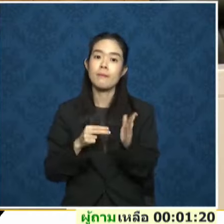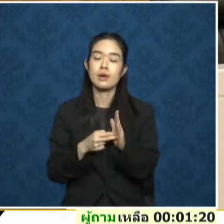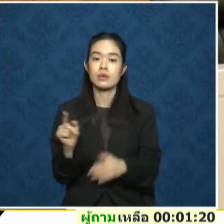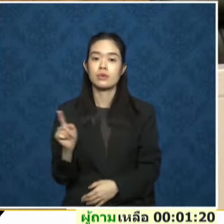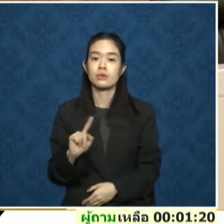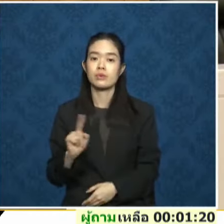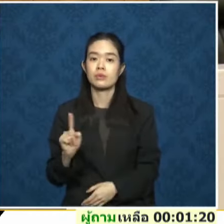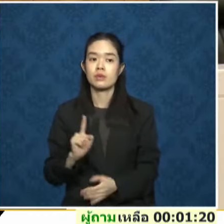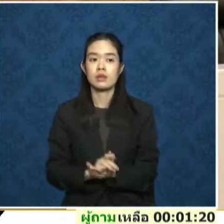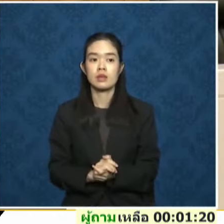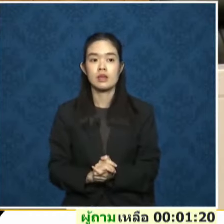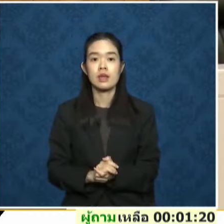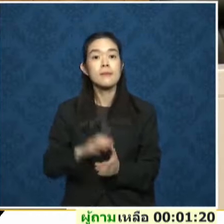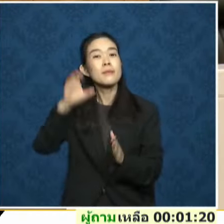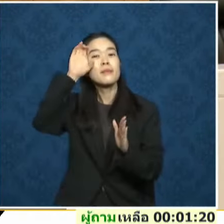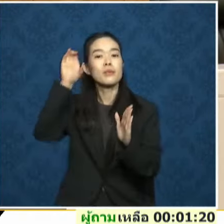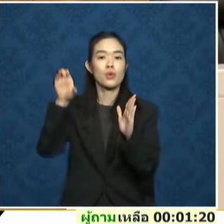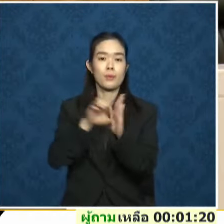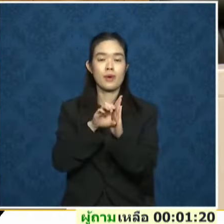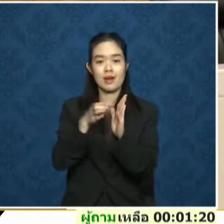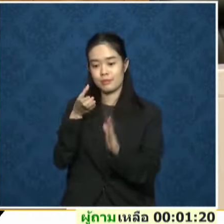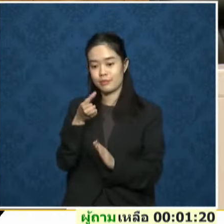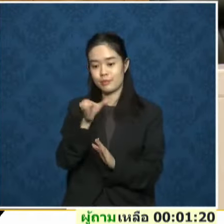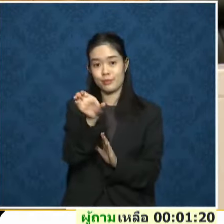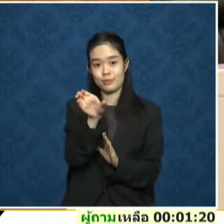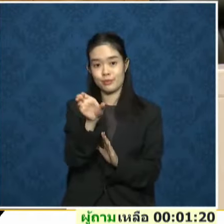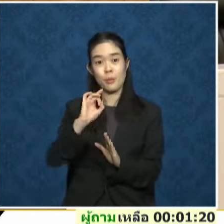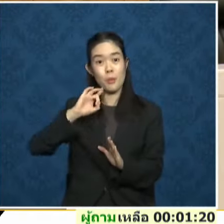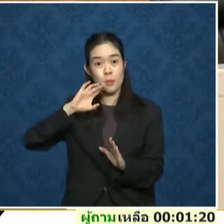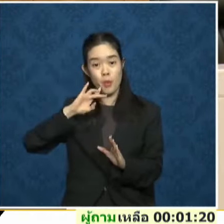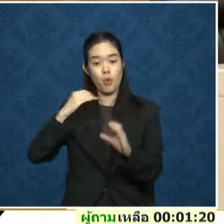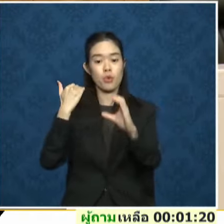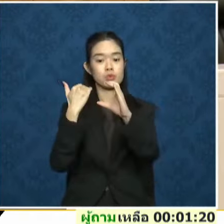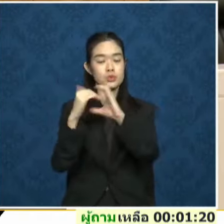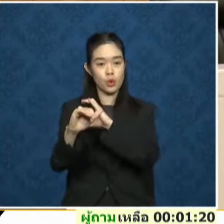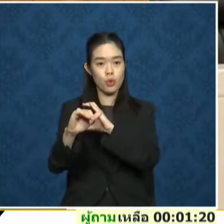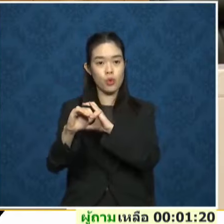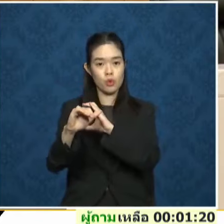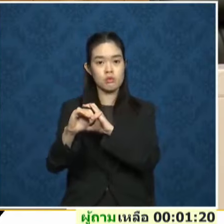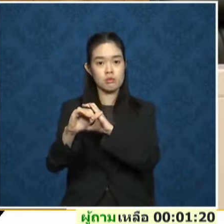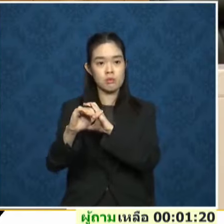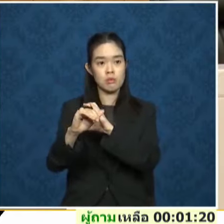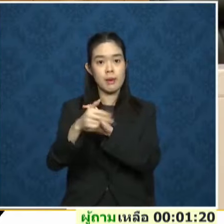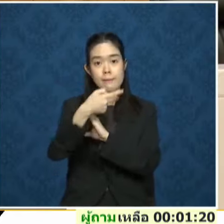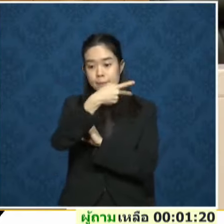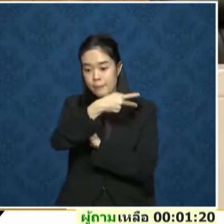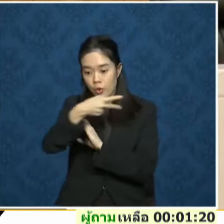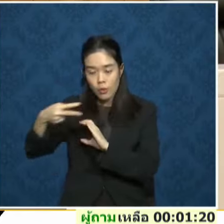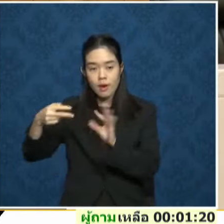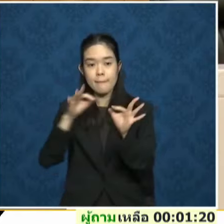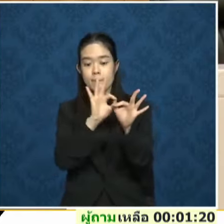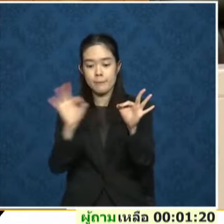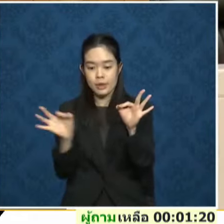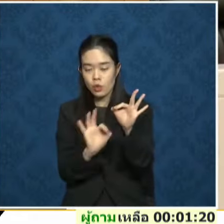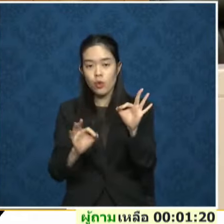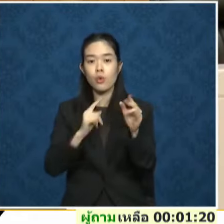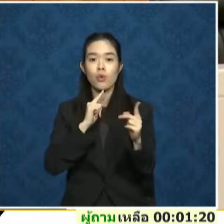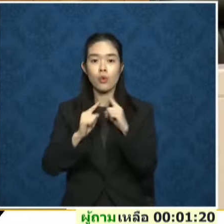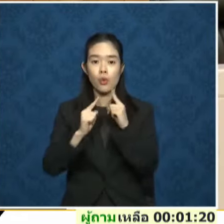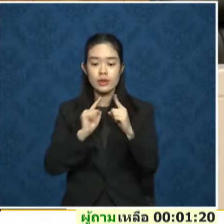ที่ท่านบอกครับแค่ส่งรูปที่ไม่สมควรส่งมีข้อความทางแชท